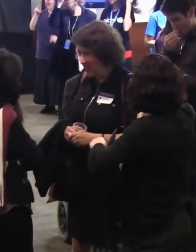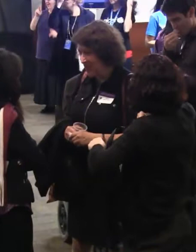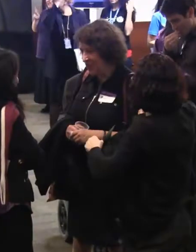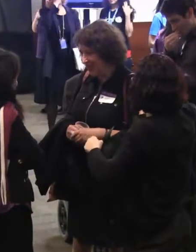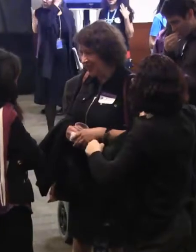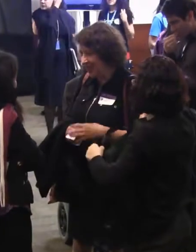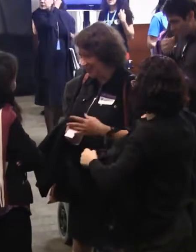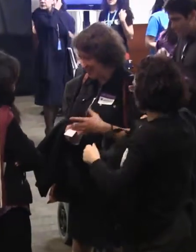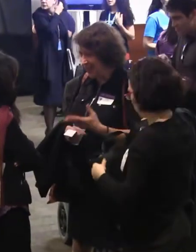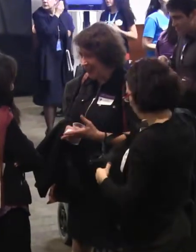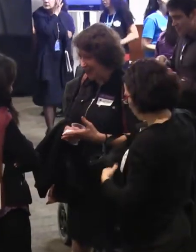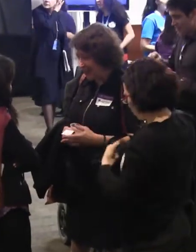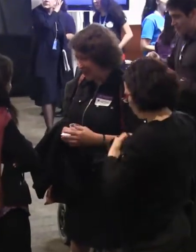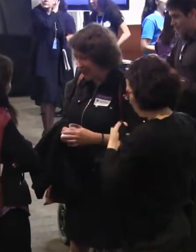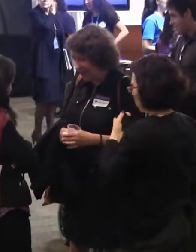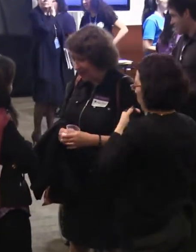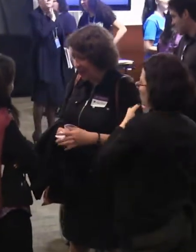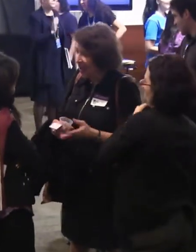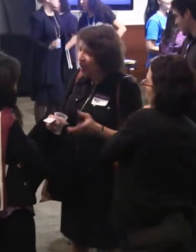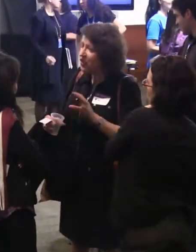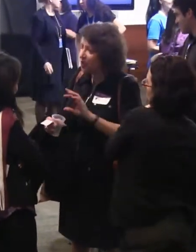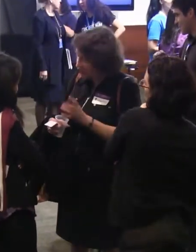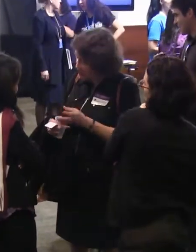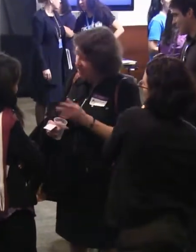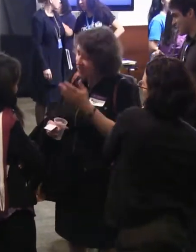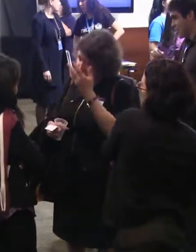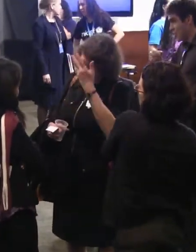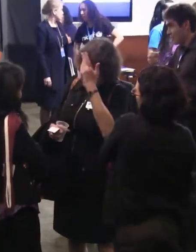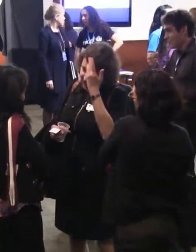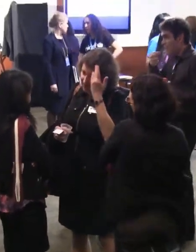a ò bá wọn wá a ò máa ní bá wọn lọ.